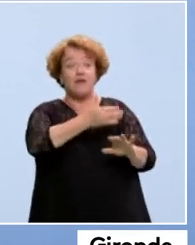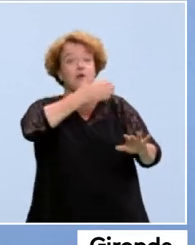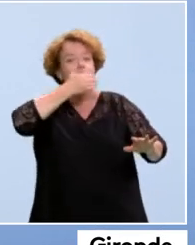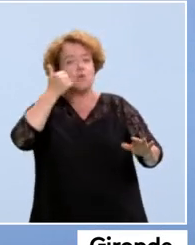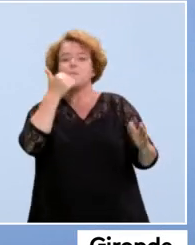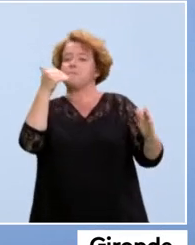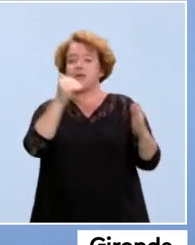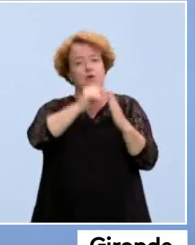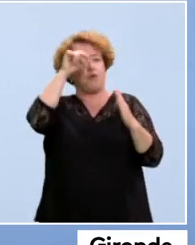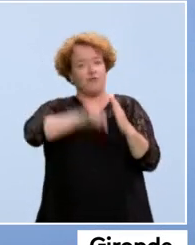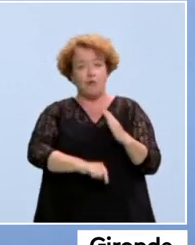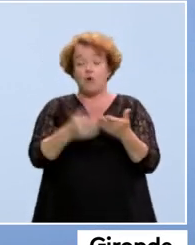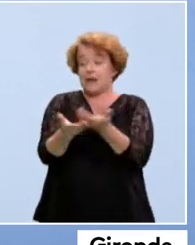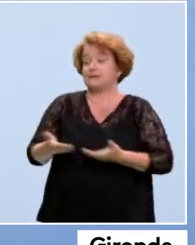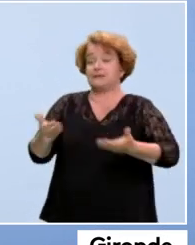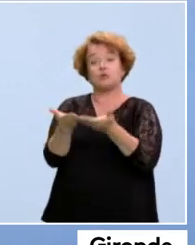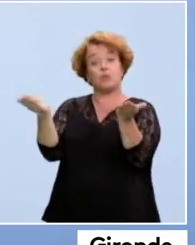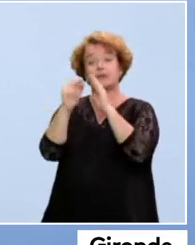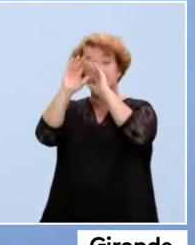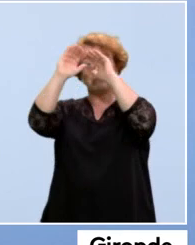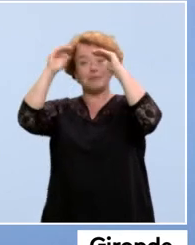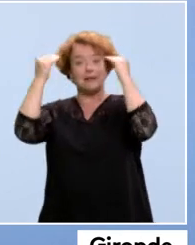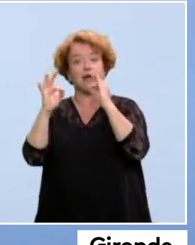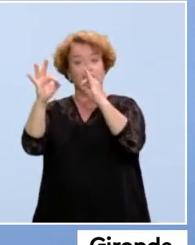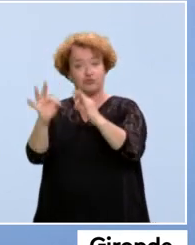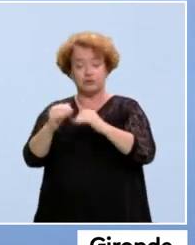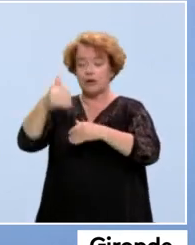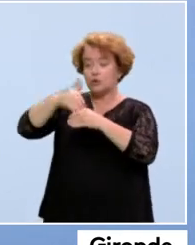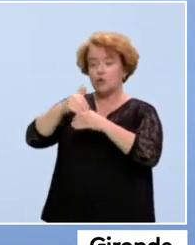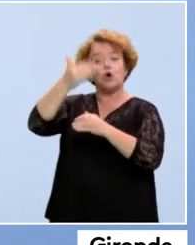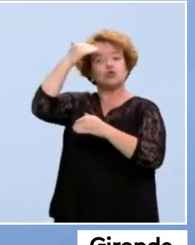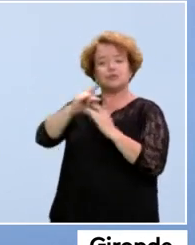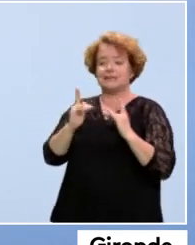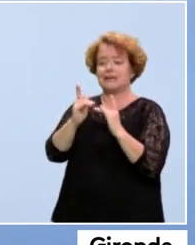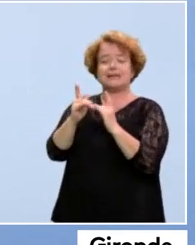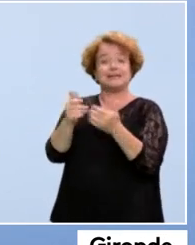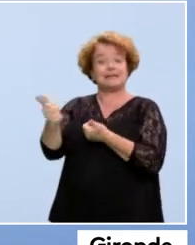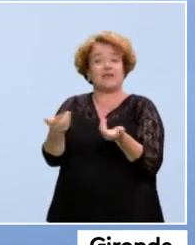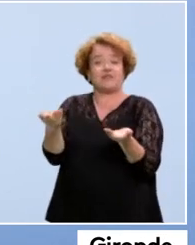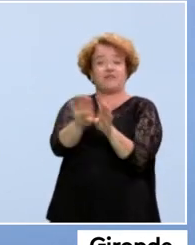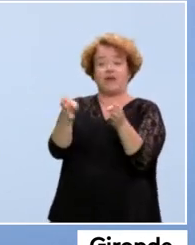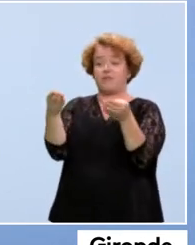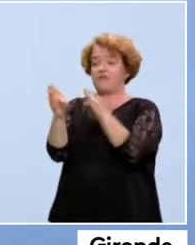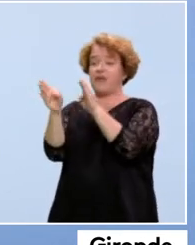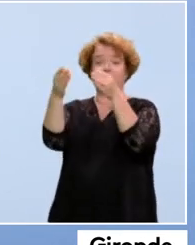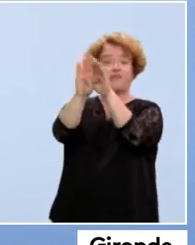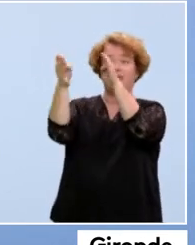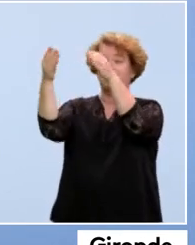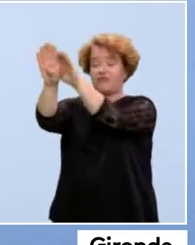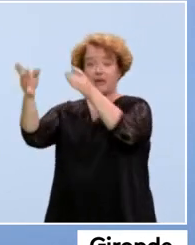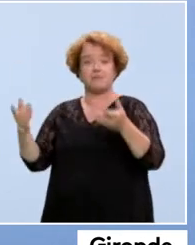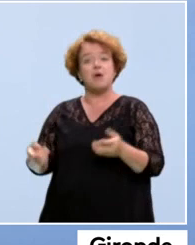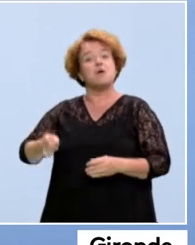situation on parle de Pellegrin moi aussi ou ferme ou des services fermes et on se demande